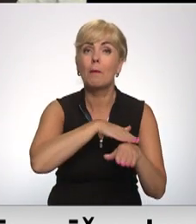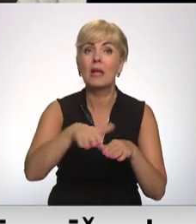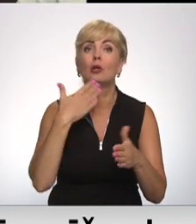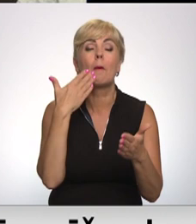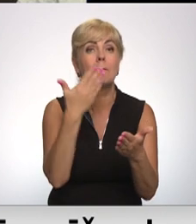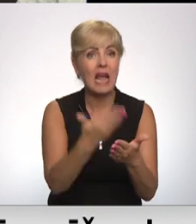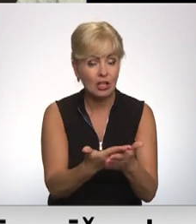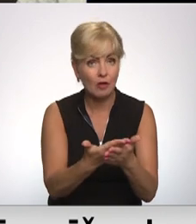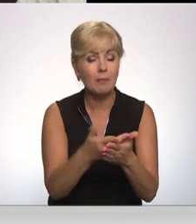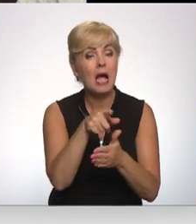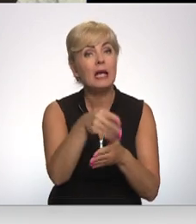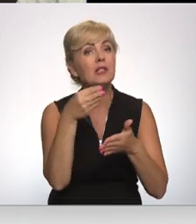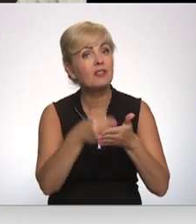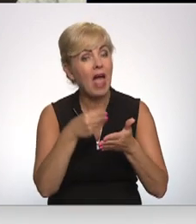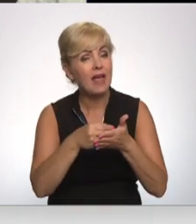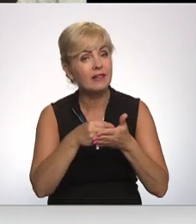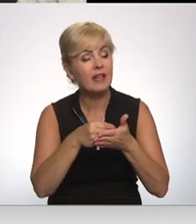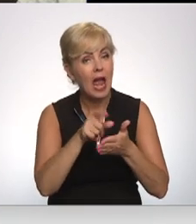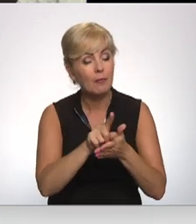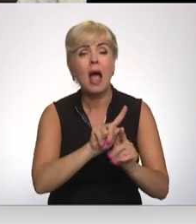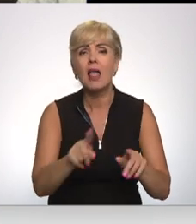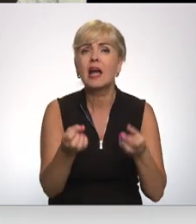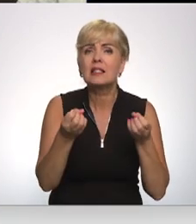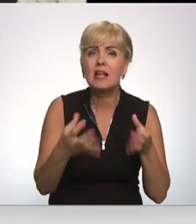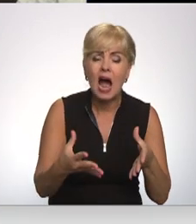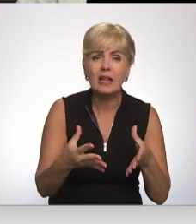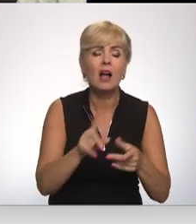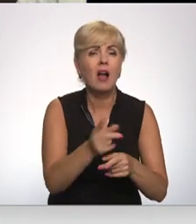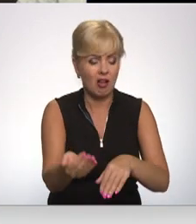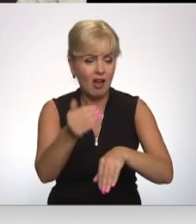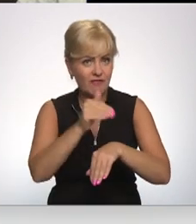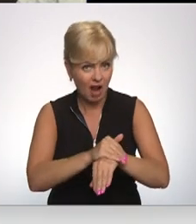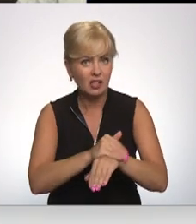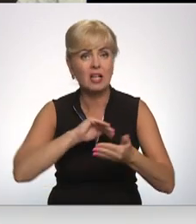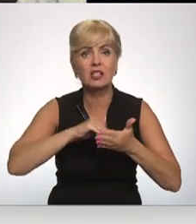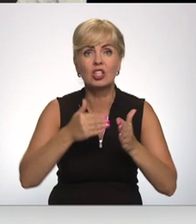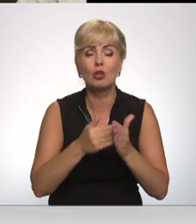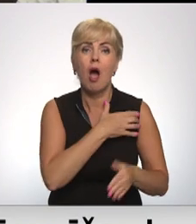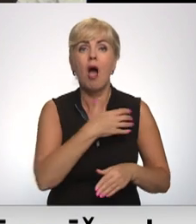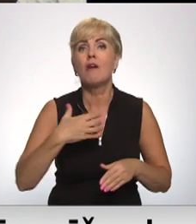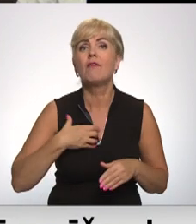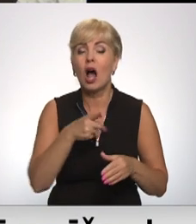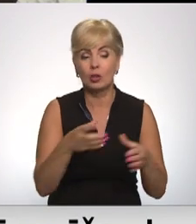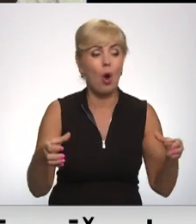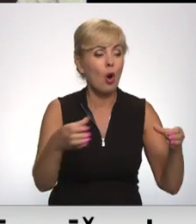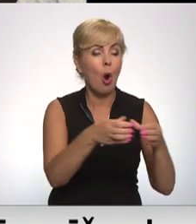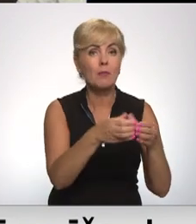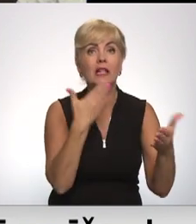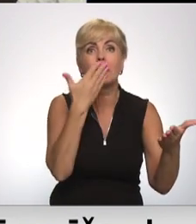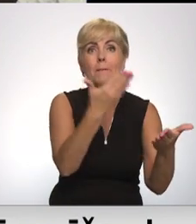piedāvājumu ar izvērtējumu, lai ir skaidru, kāda ir faktiskā situācija un kāds ir valdības kompleksais